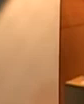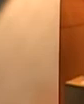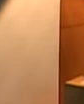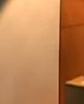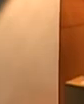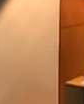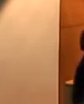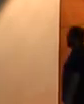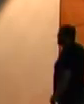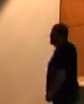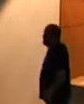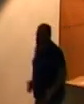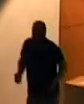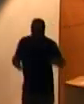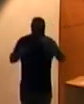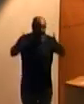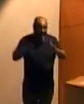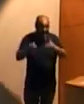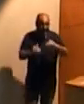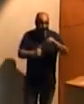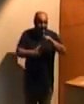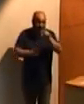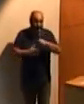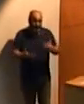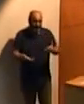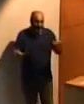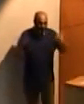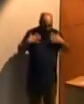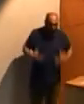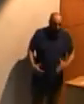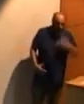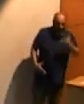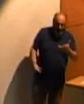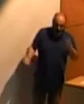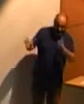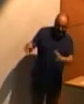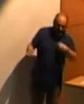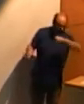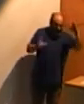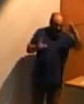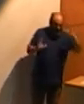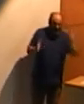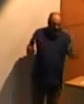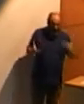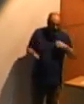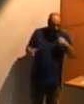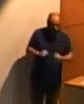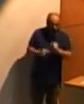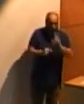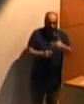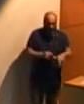parce que c'était que c'est ça quand même la question la question fondamentale c'est de se poser la question qu'est ce que ça à voir tout ça avec nous mêmes